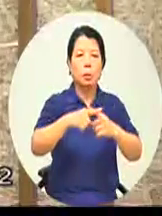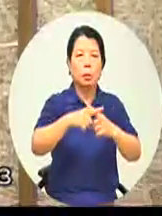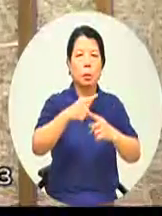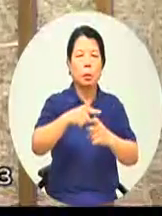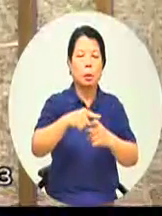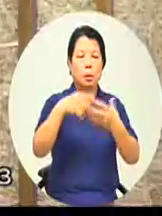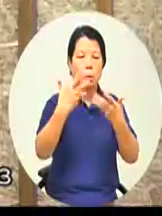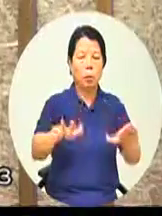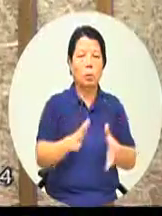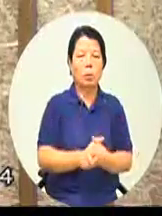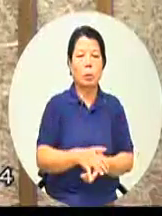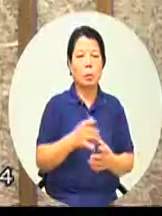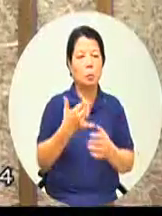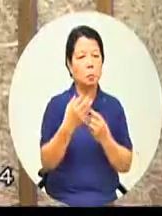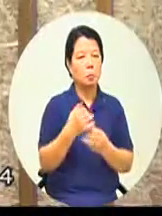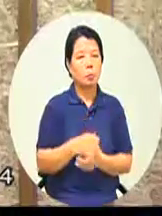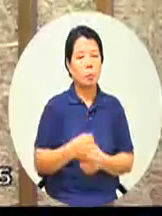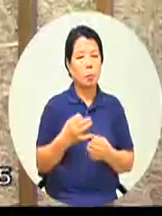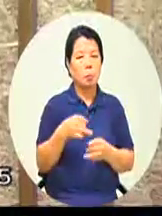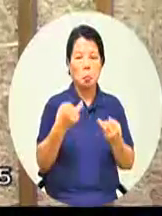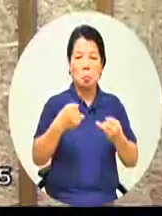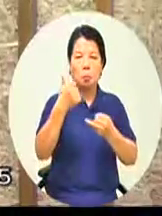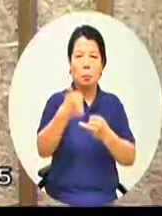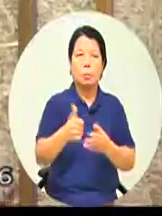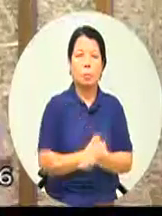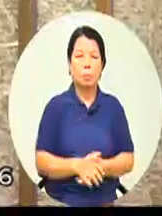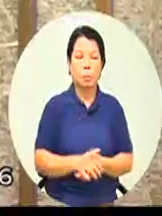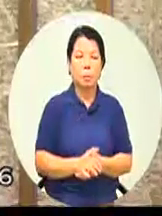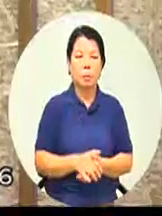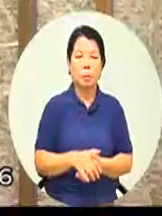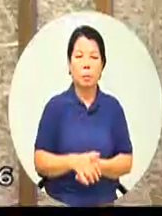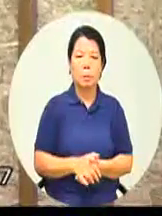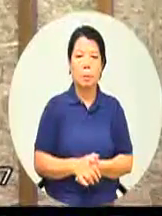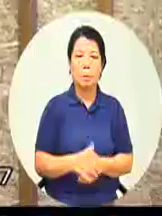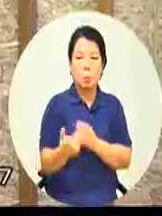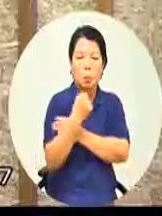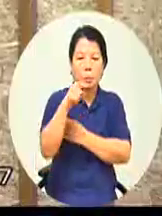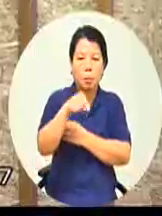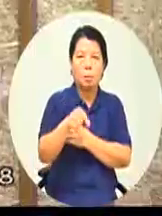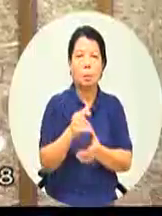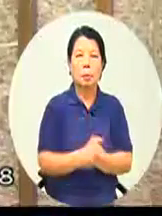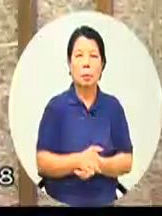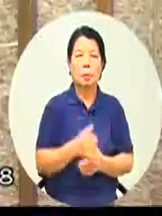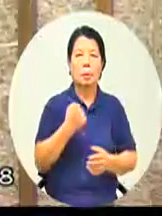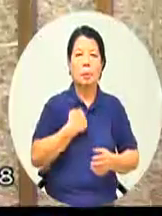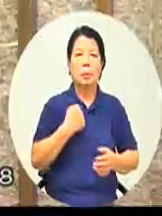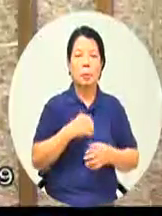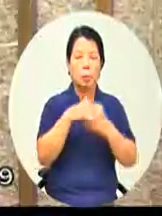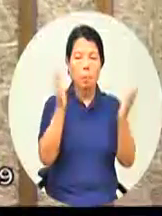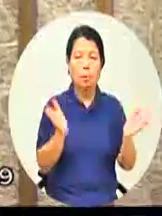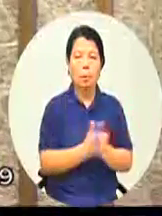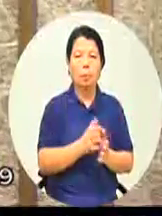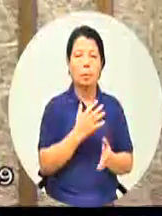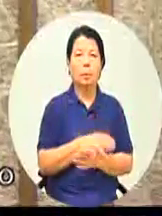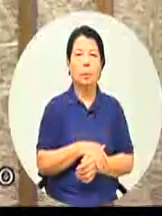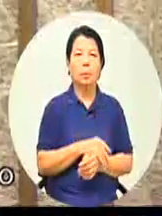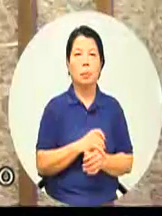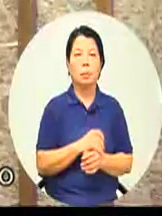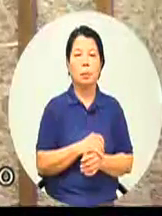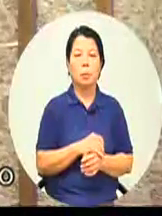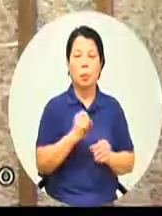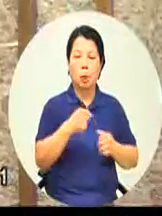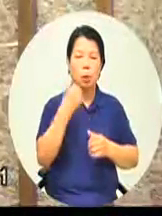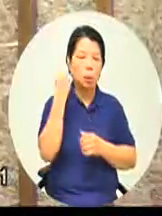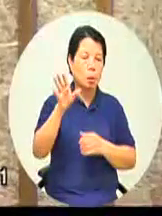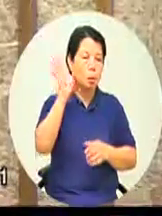还算不错。那就透过这些努力呢，哈。就我们所知道，整个当然还不只是我们新闻